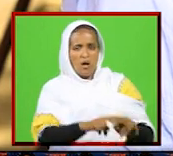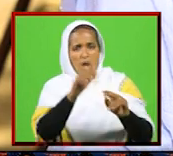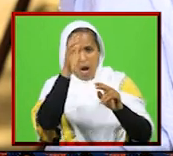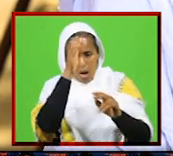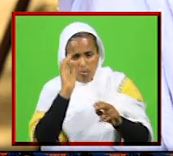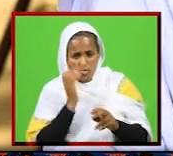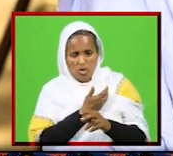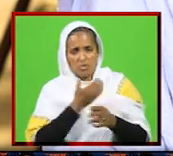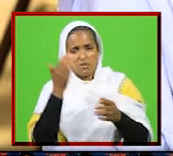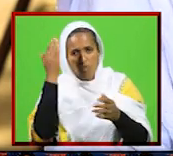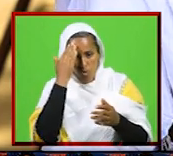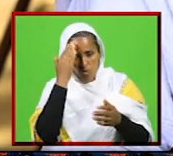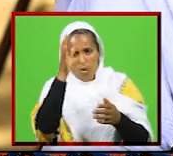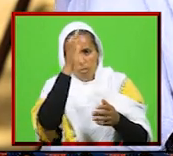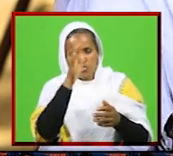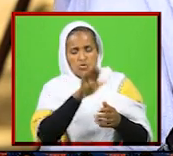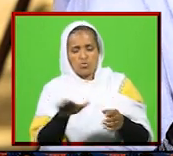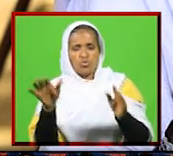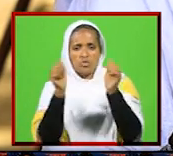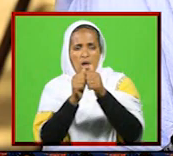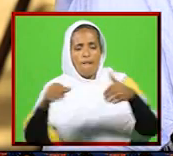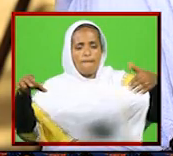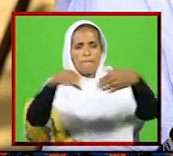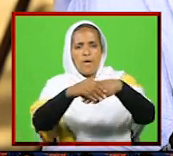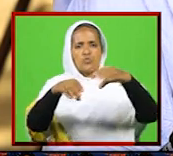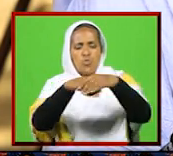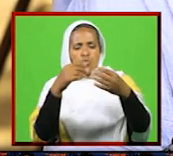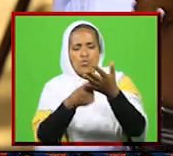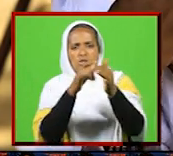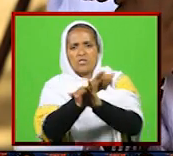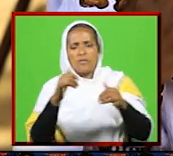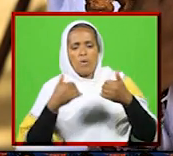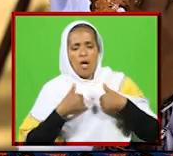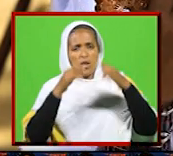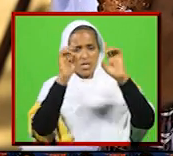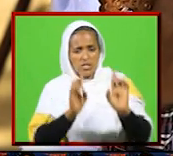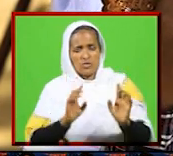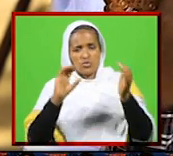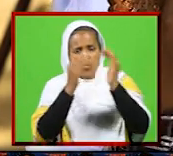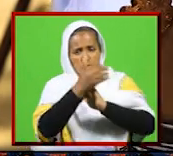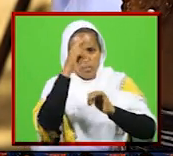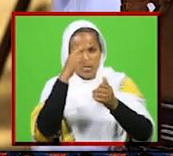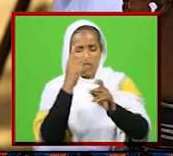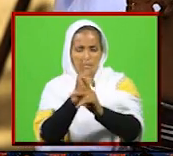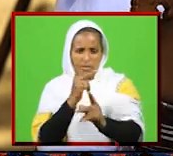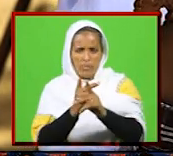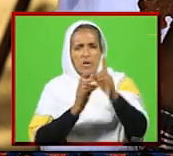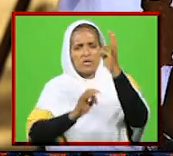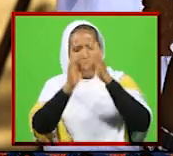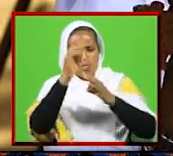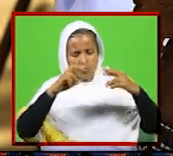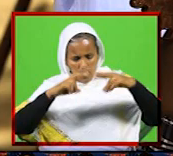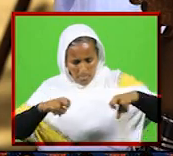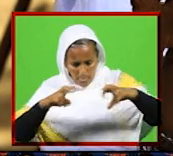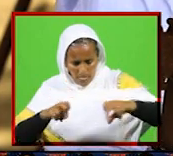ናቸው። አባቶችን ለማወቅ አባቶች ጋር አባቶች ከልጆች ጋር የሚያስተዋውቁት እነዚህ ያሉ ቅርሶች ስለሆኑ እነዛን ቅርሶች